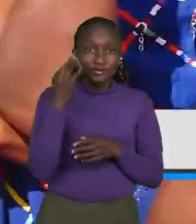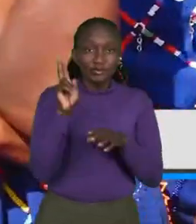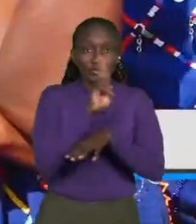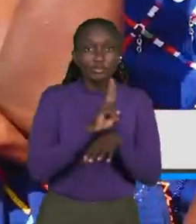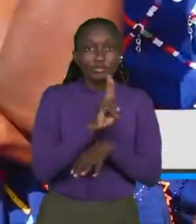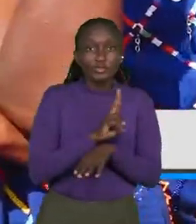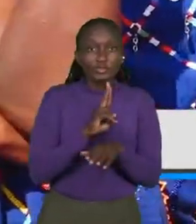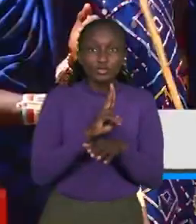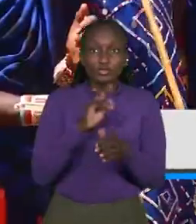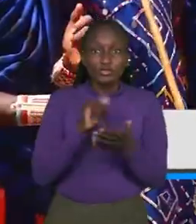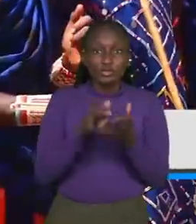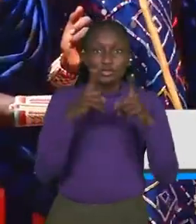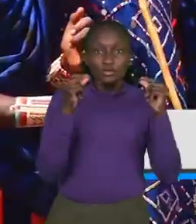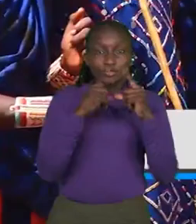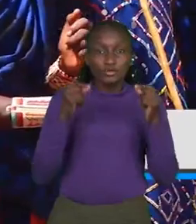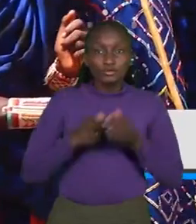akaitumia hiyo maneno.